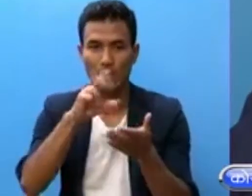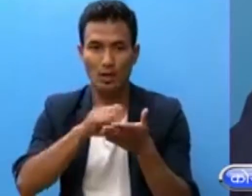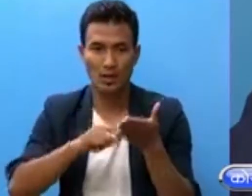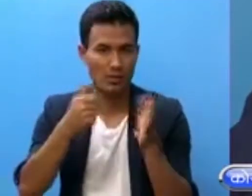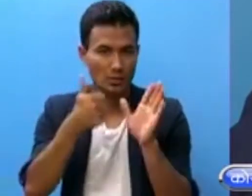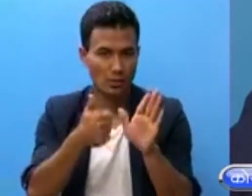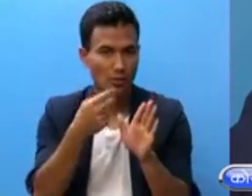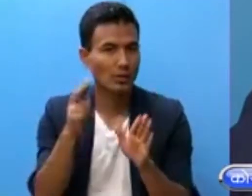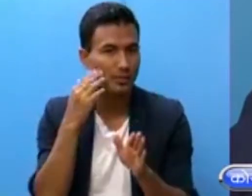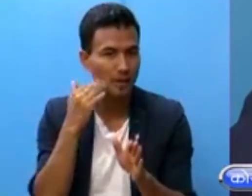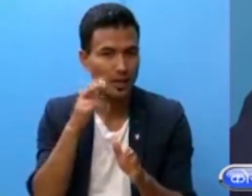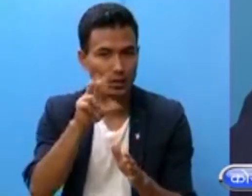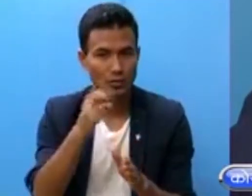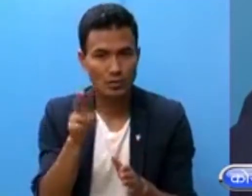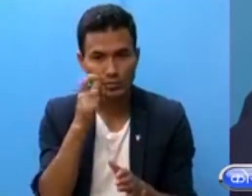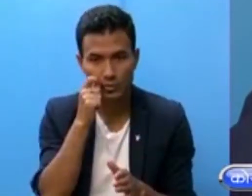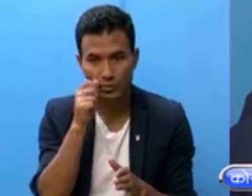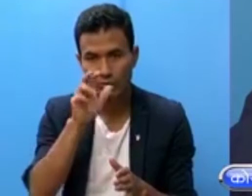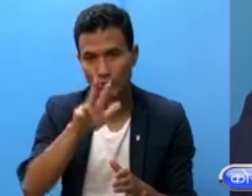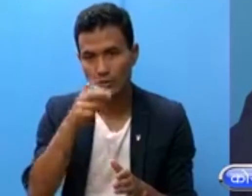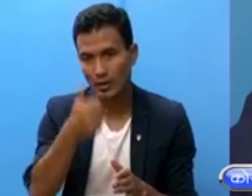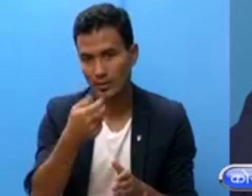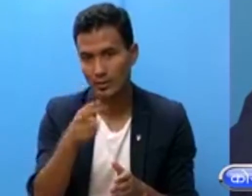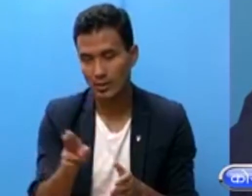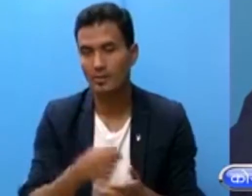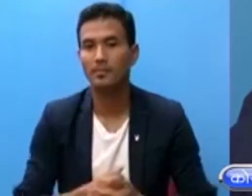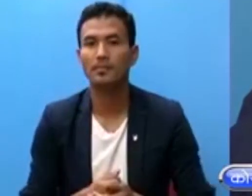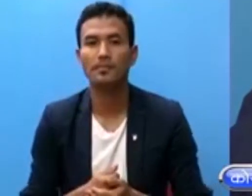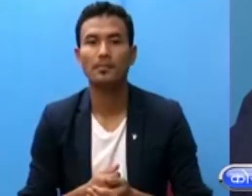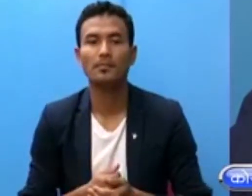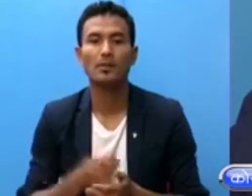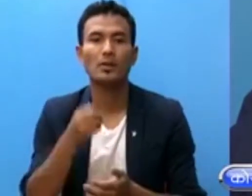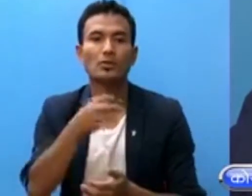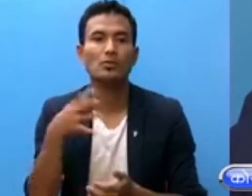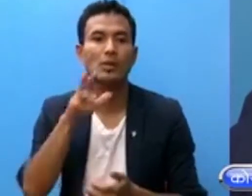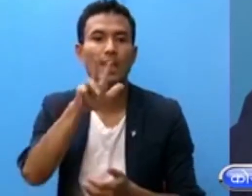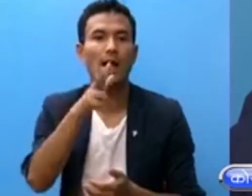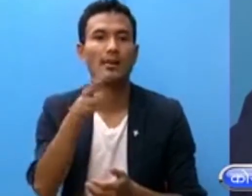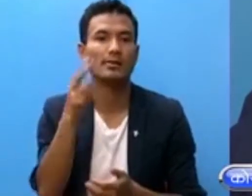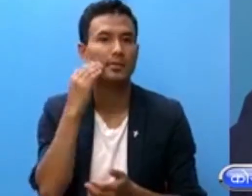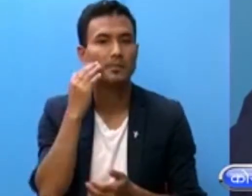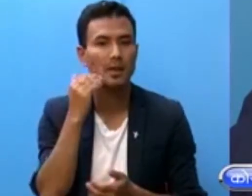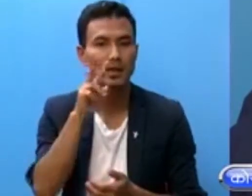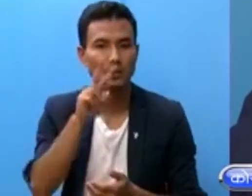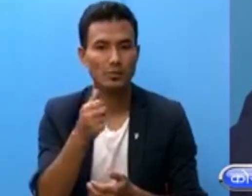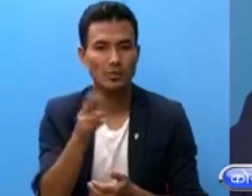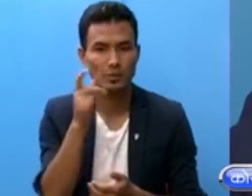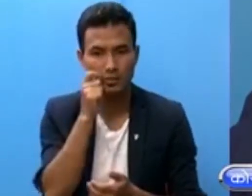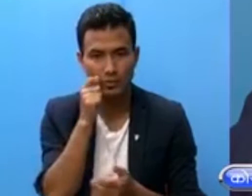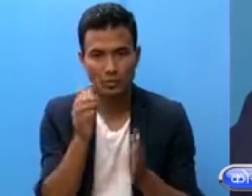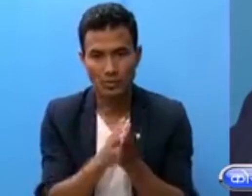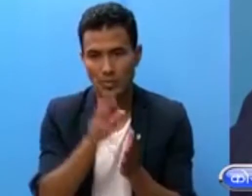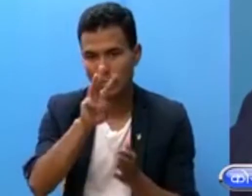दैलेखका 6 जना महिला, 80 जना पुरुष गरी 86 जना, सुर्खेतका 8 जना महिला, 26 जना पुरुष